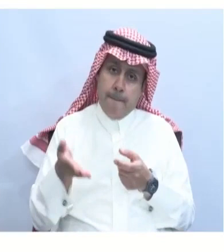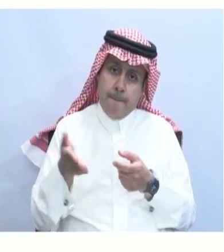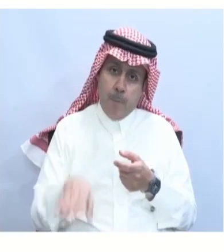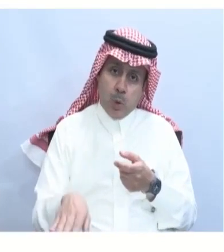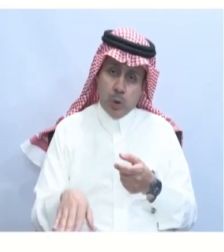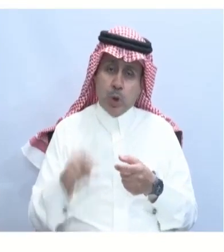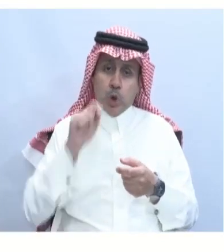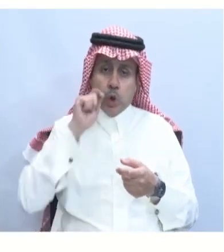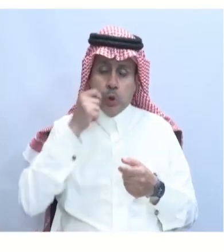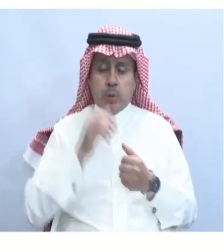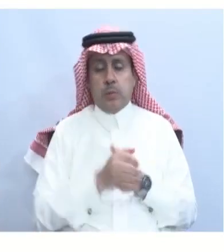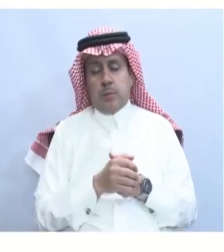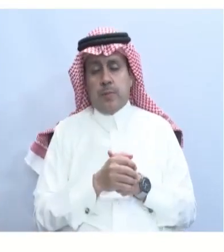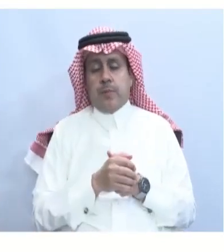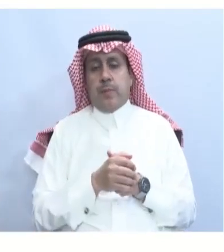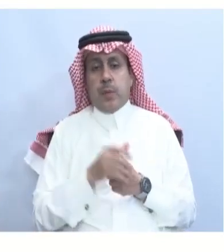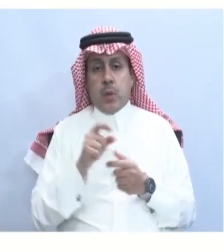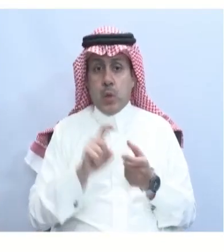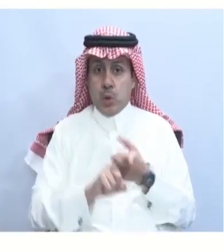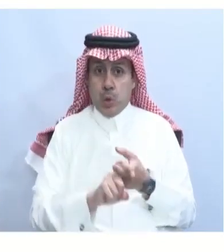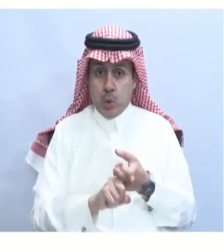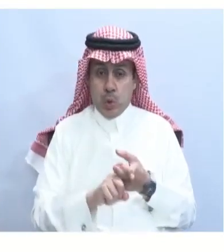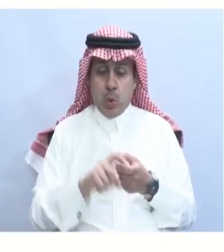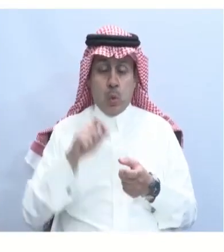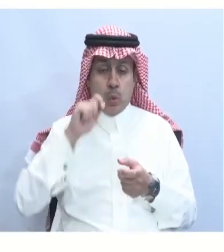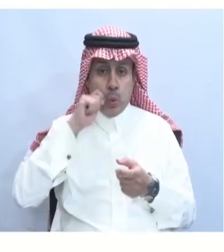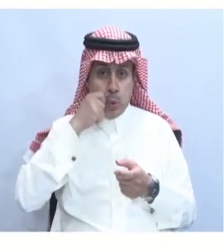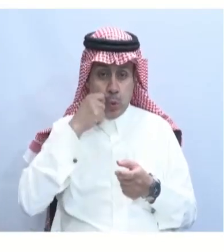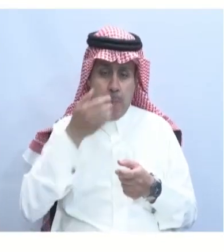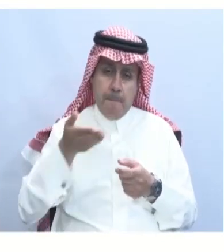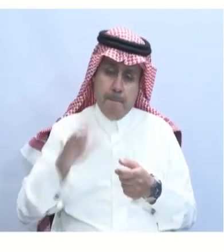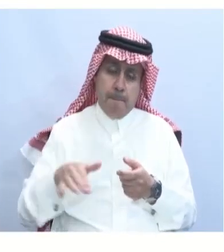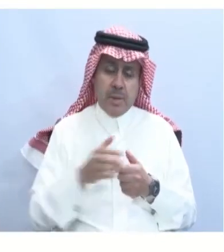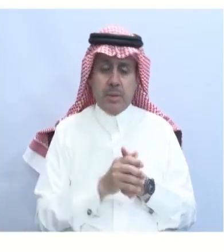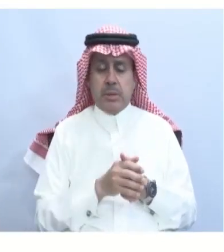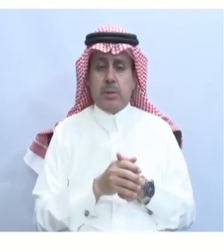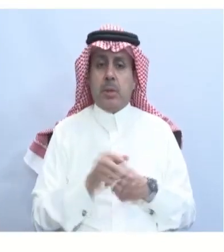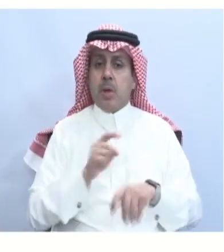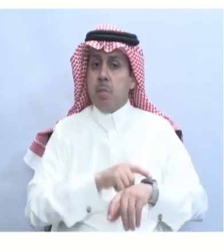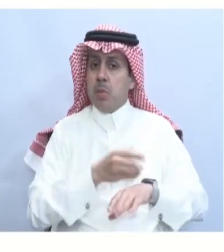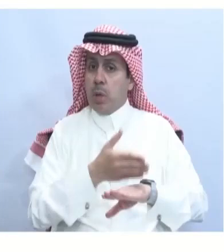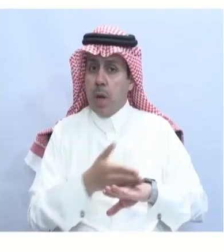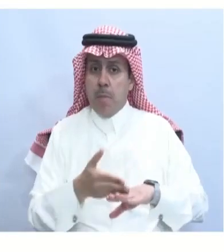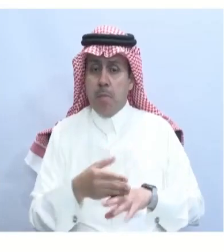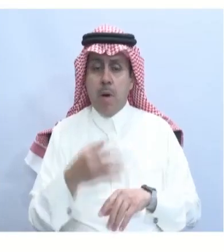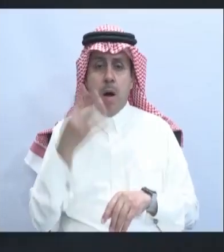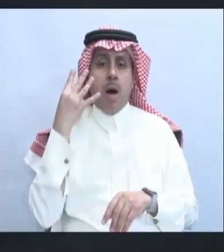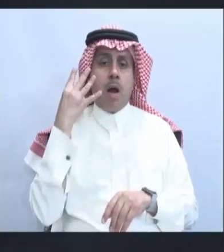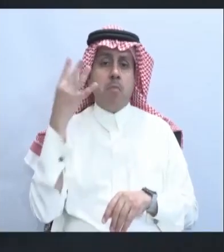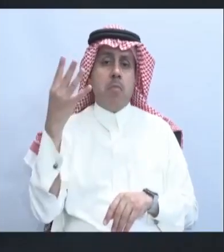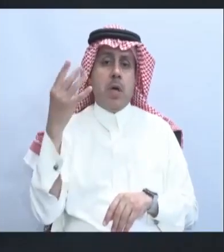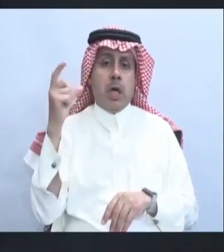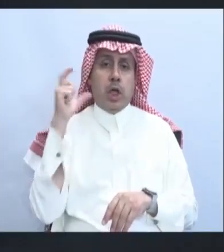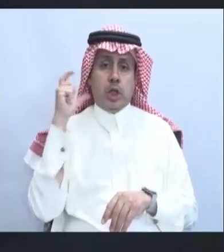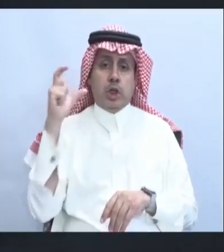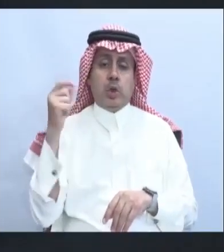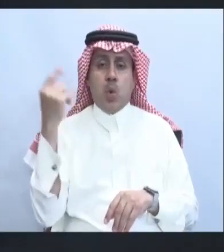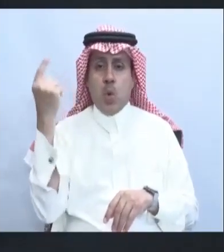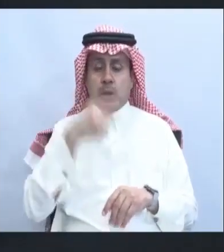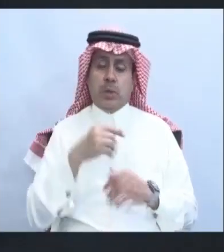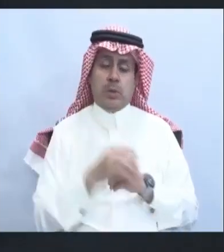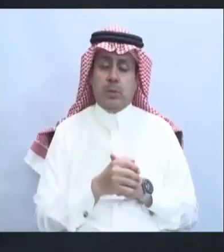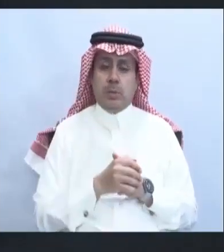امراه توفي عنها زوجها وهي غير حامل فمده العده اربعه اشهر وعشره